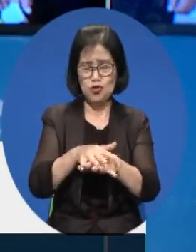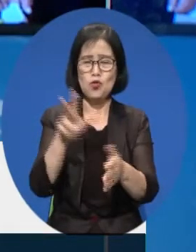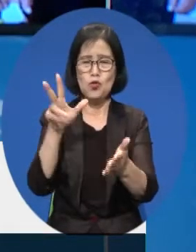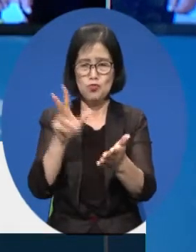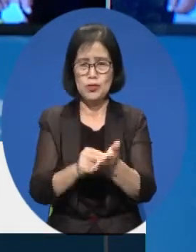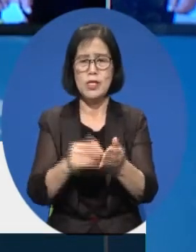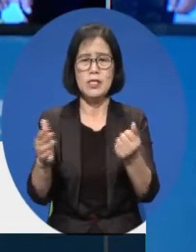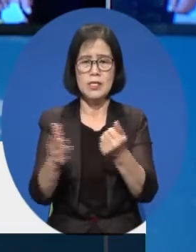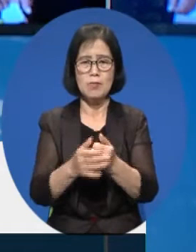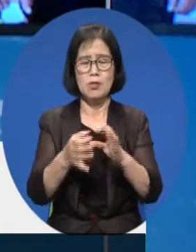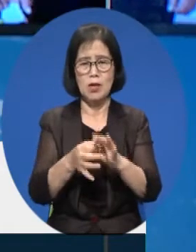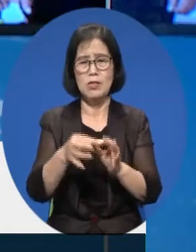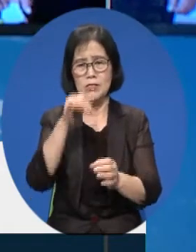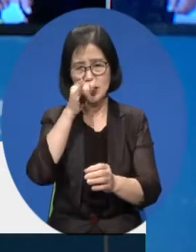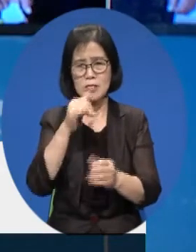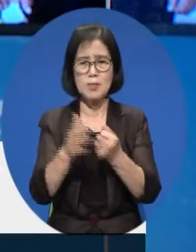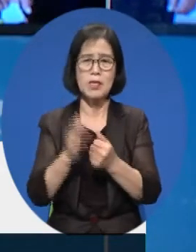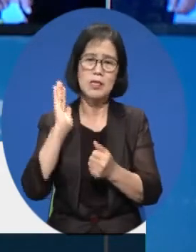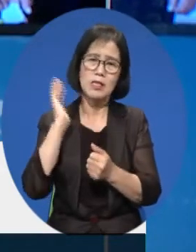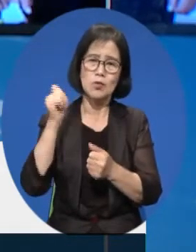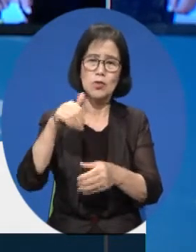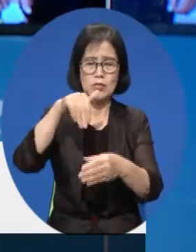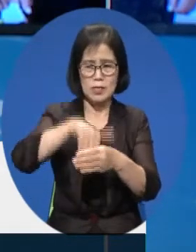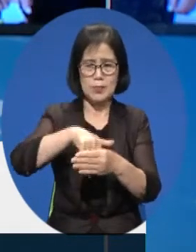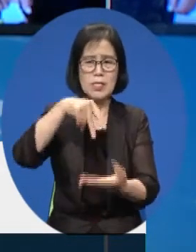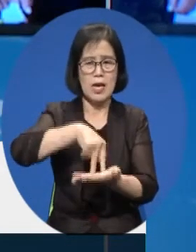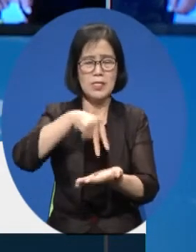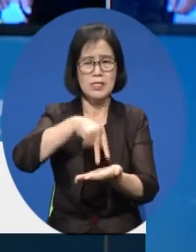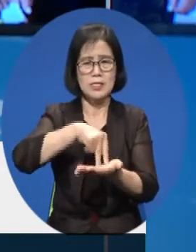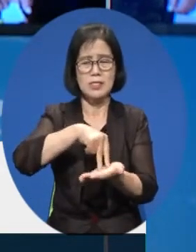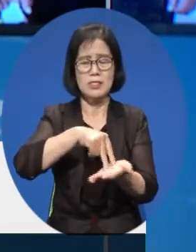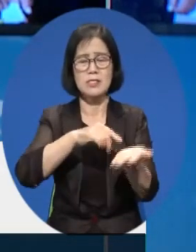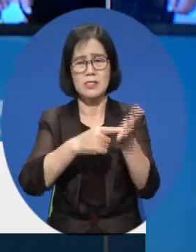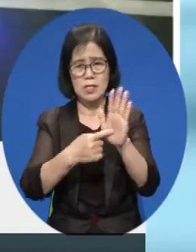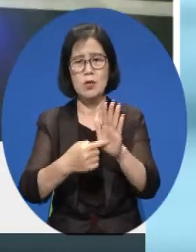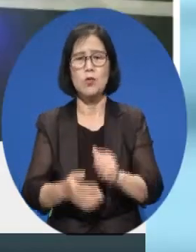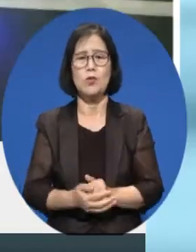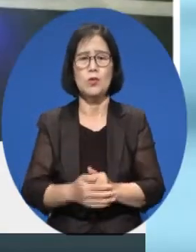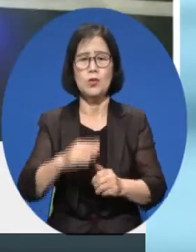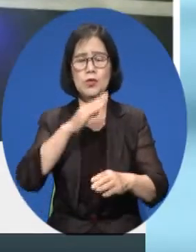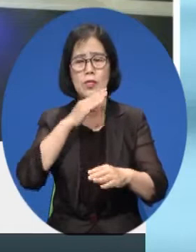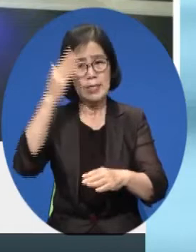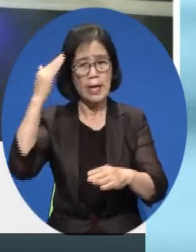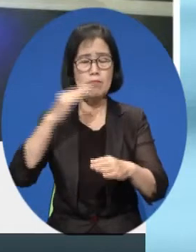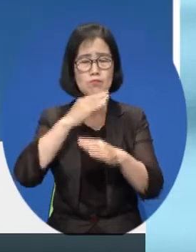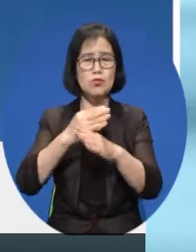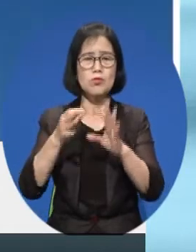있잖아요. 그러니까 그런 문제에 있어서는 대통령이 입장을 안 내기 좀 어려울 거라고 생각하고요. 남북관계도 역시